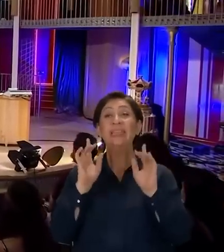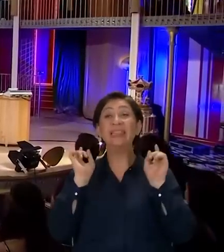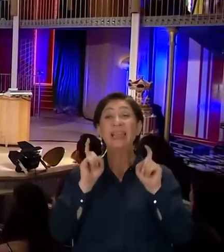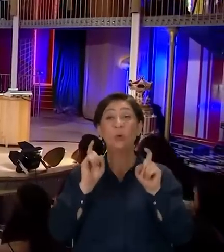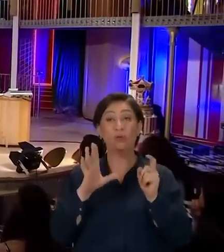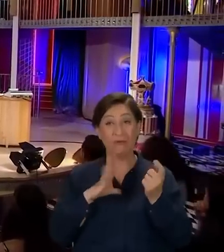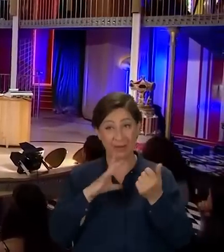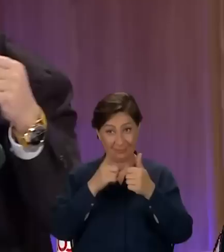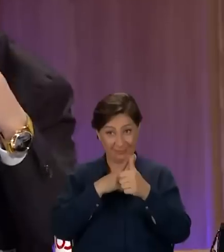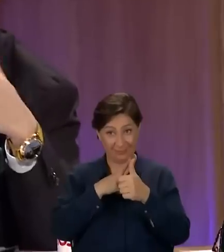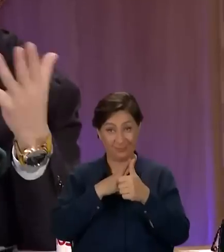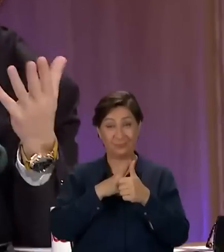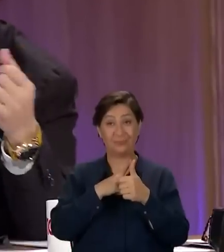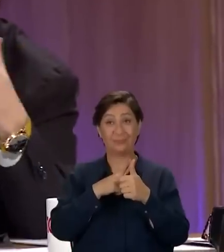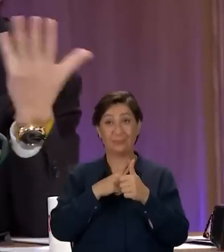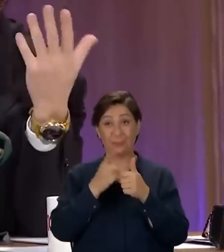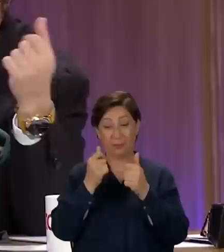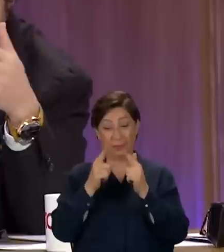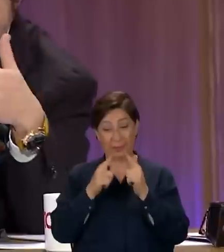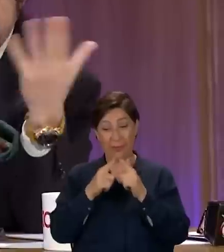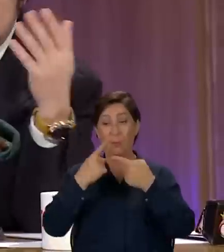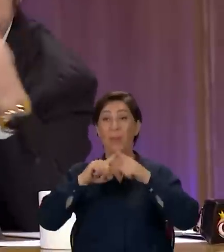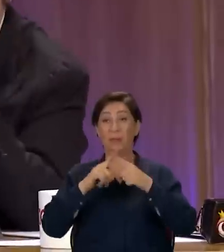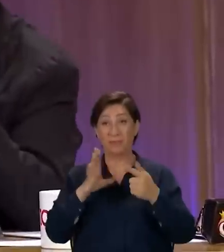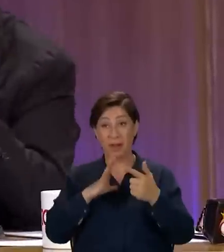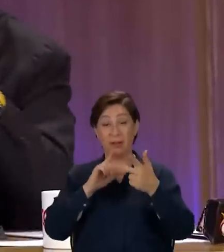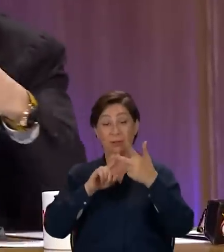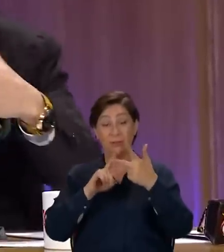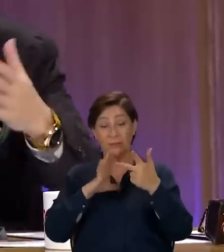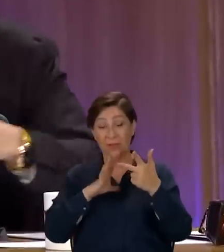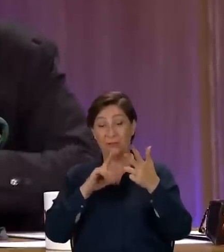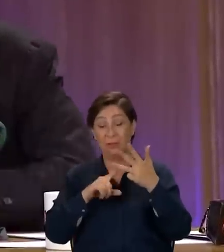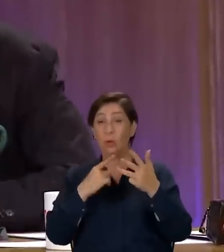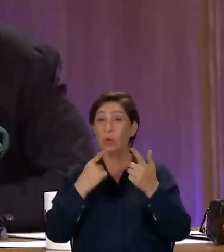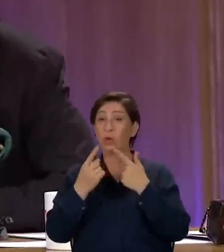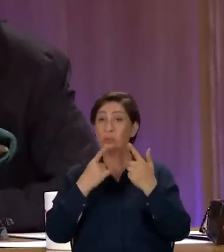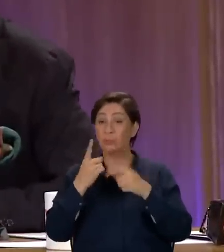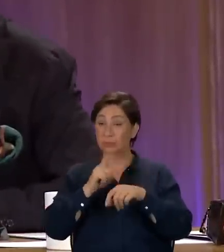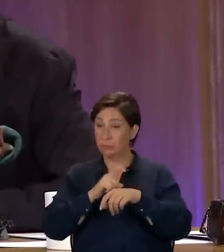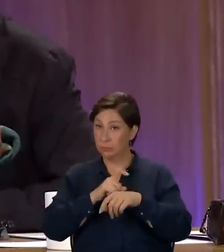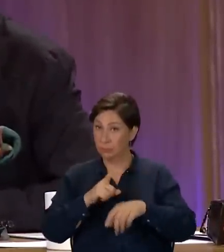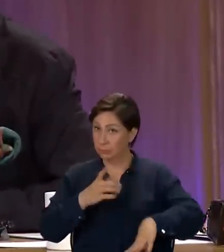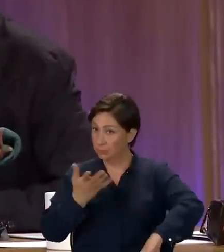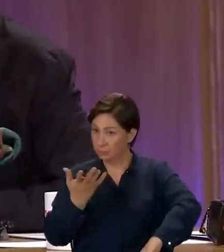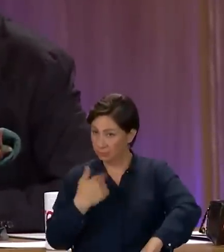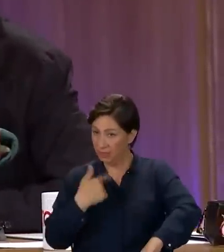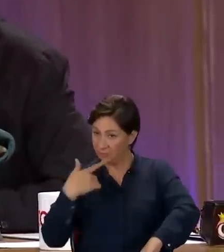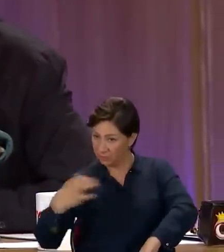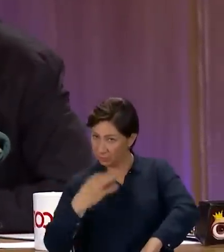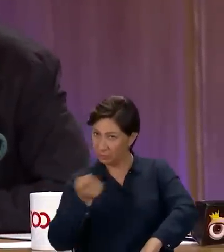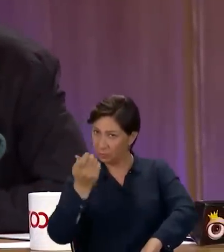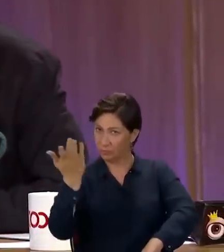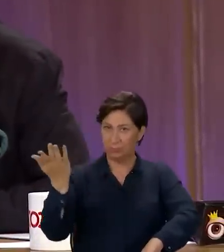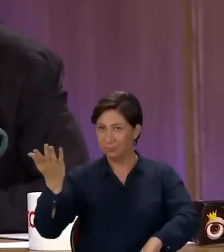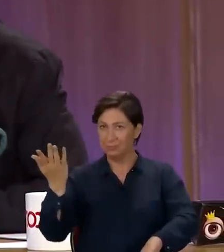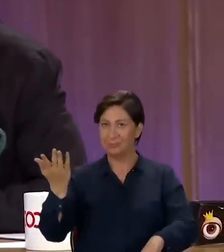dedikodu var, orada yazlığı var diyor, parayı hesaplıyor, matematik var, her şey var. Bir konuşma da bir böyle atarlı filan. Ne oldu bana çakmaya mı çalışıyorsun sen